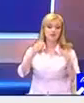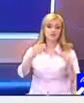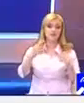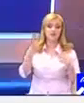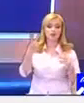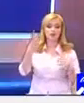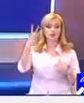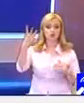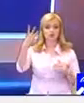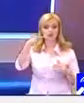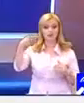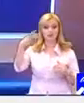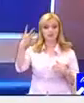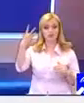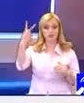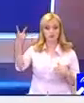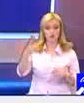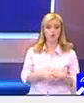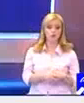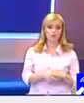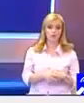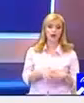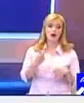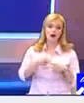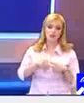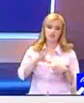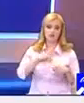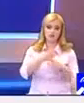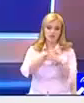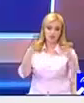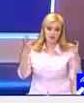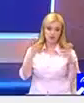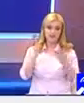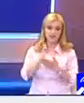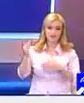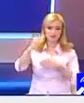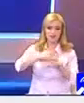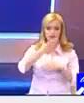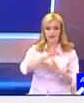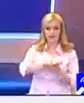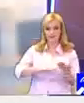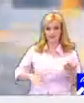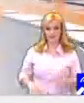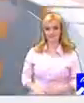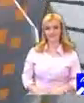între 23 și 32 de grade Celsius. Acestea au fost informațiile. Să aveți o seară frumoasă!